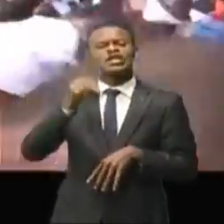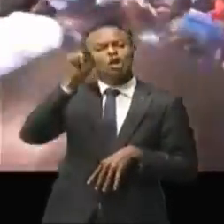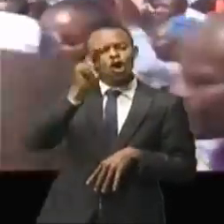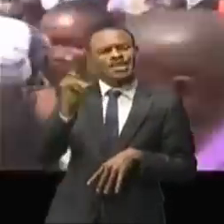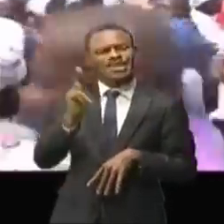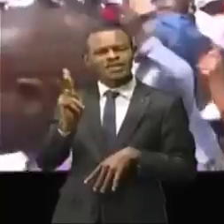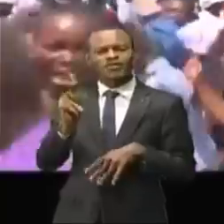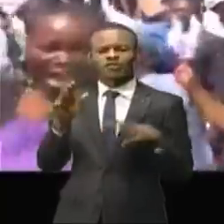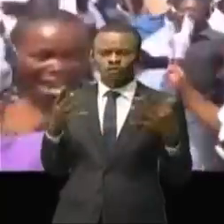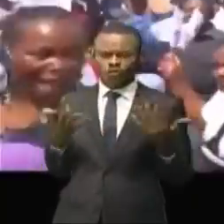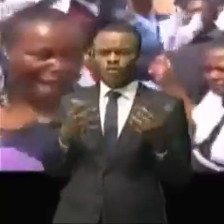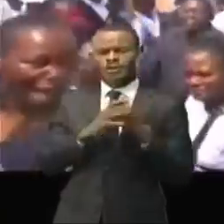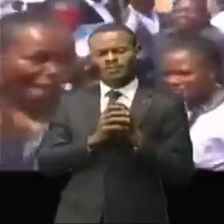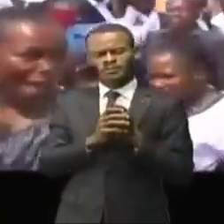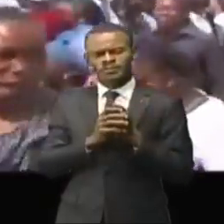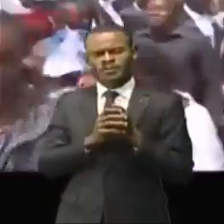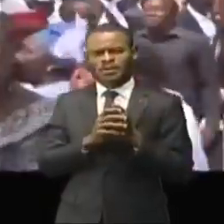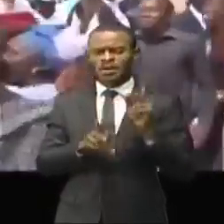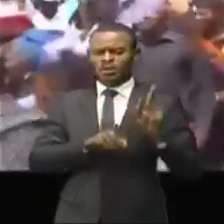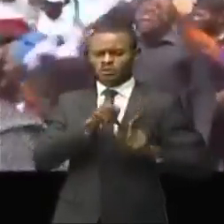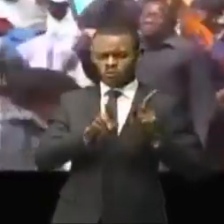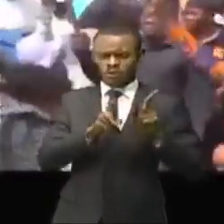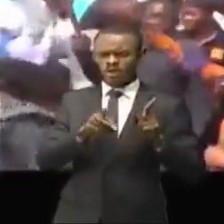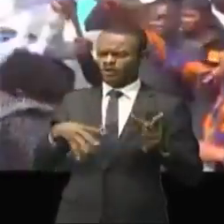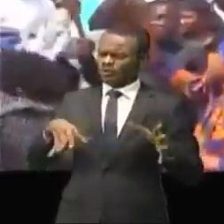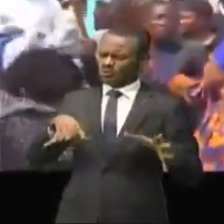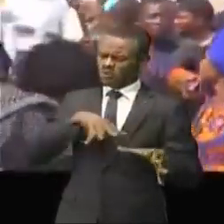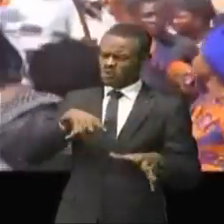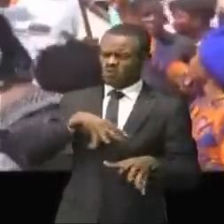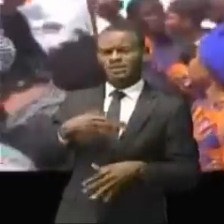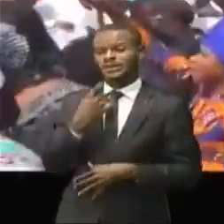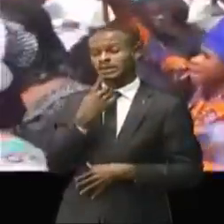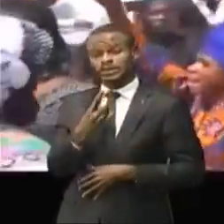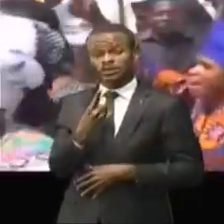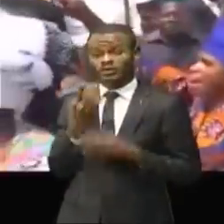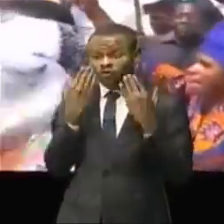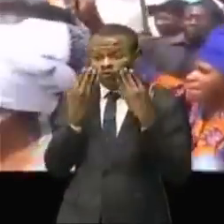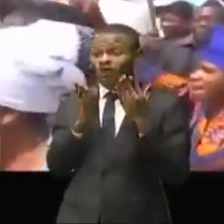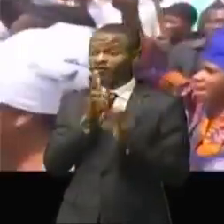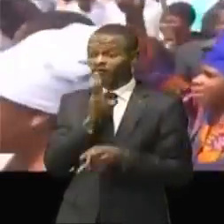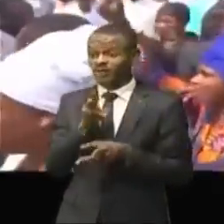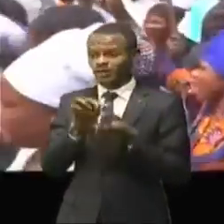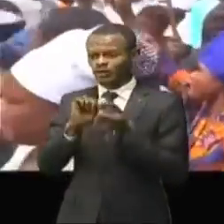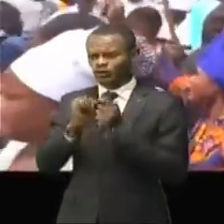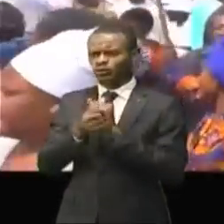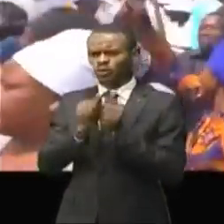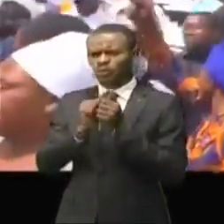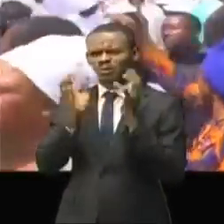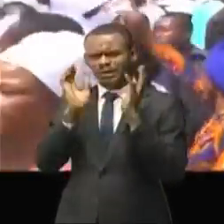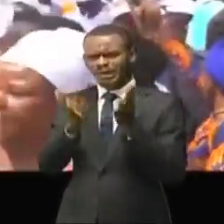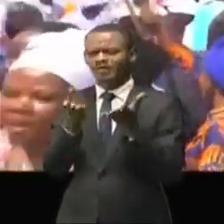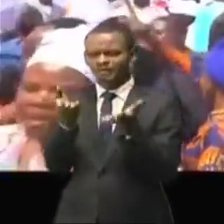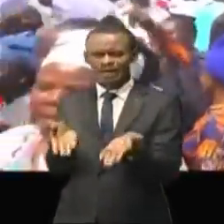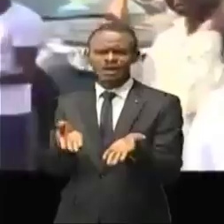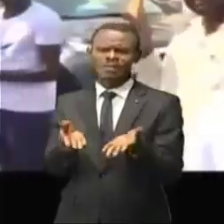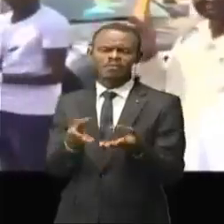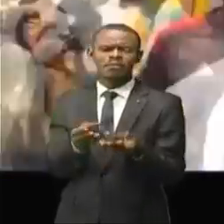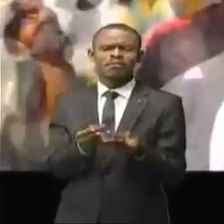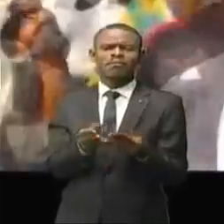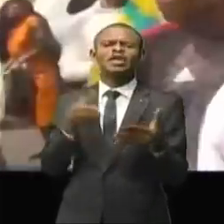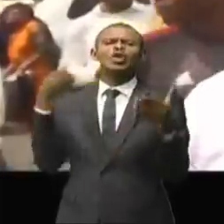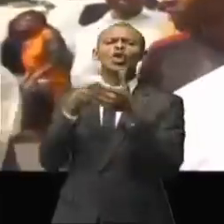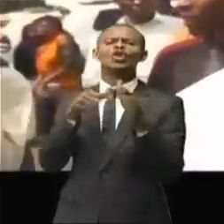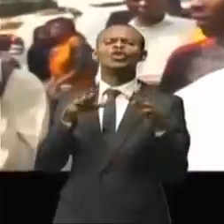avec un dignation à l'absence d'une action concrète pour vaincre les rebelles du M23 instrumentalisés par le